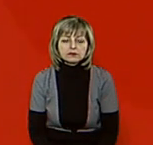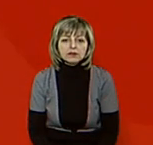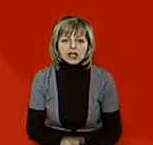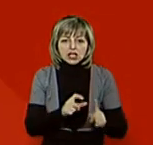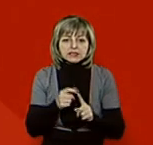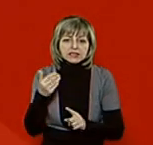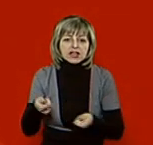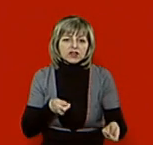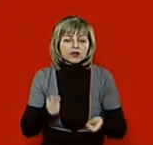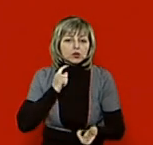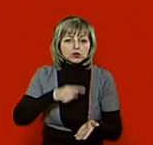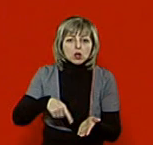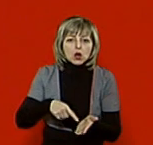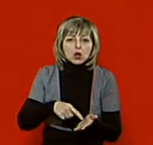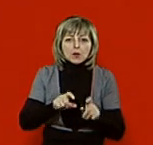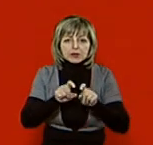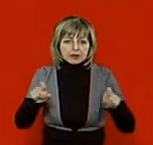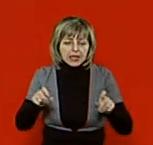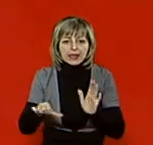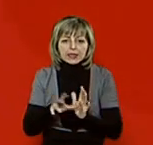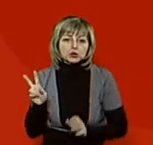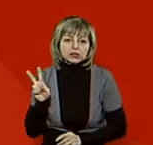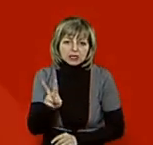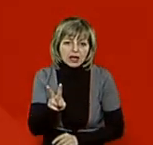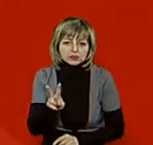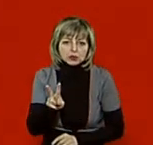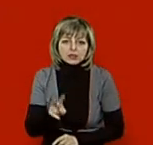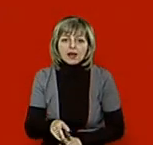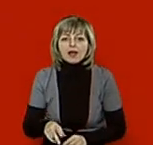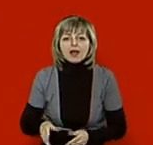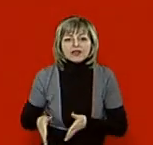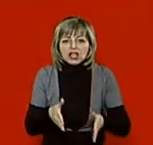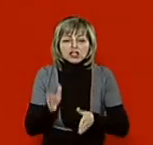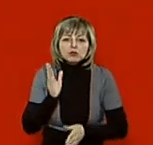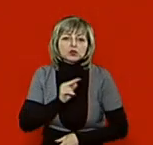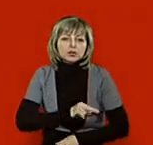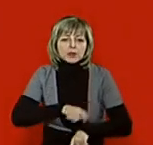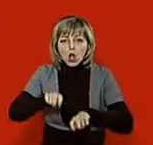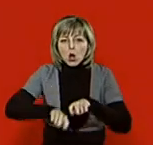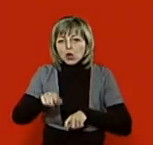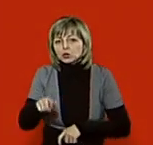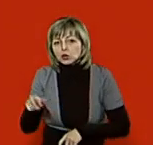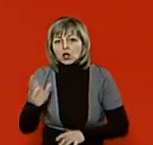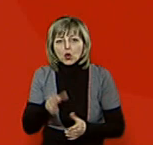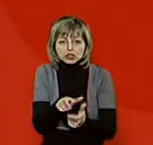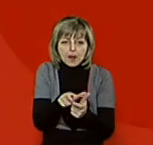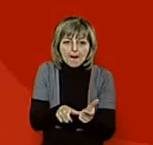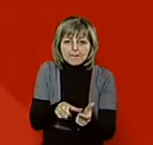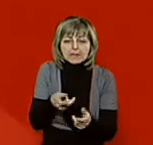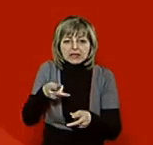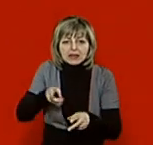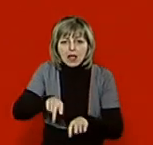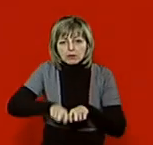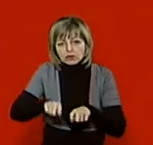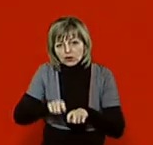Зі слів керівника Луцького підприємства електротранспорту Володимира Пуца, на лініях працюватимуть контролери. Хоч пристроїв для перевірки